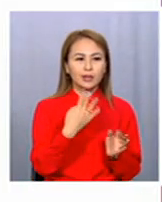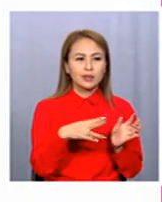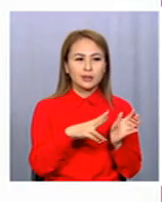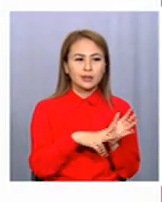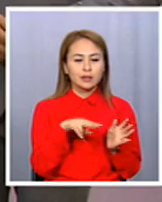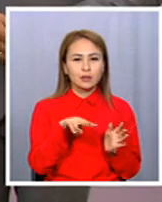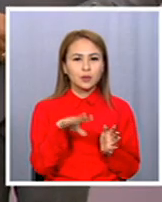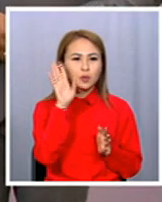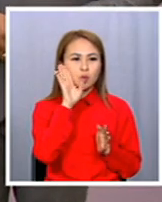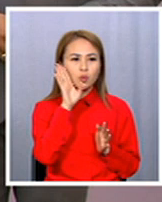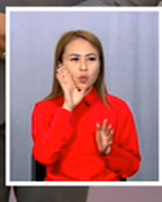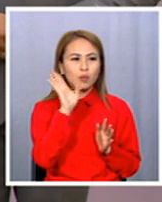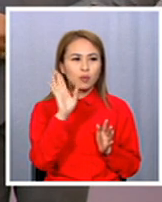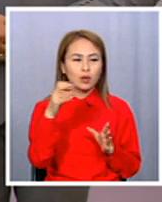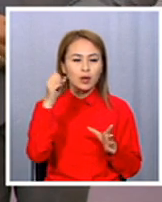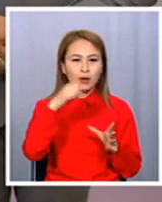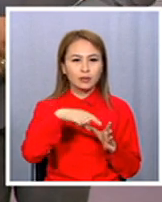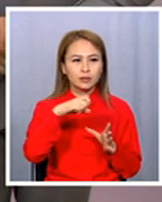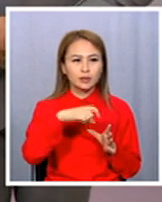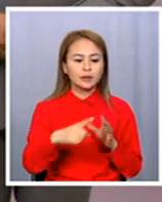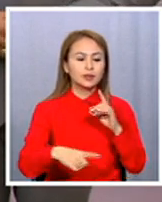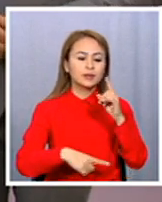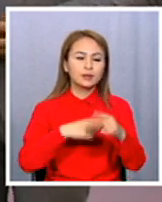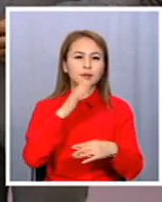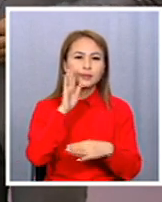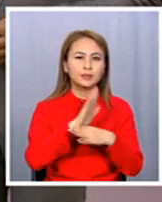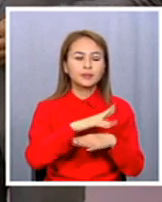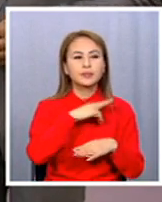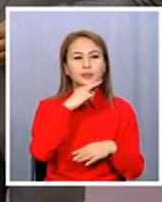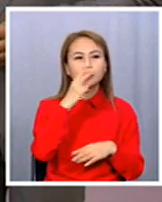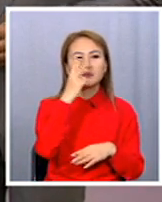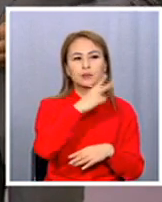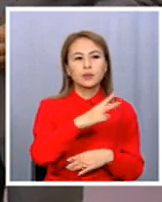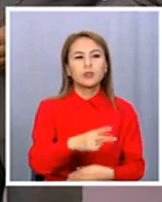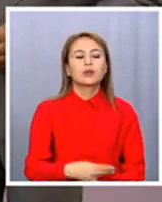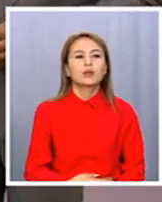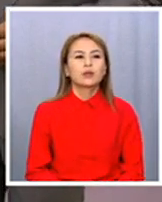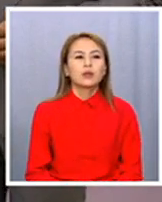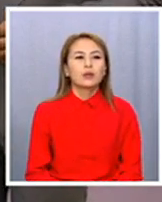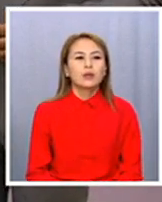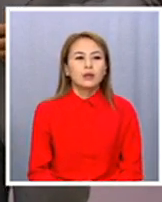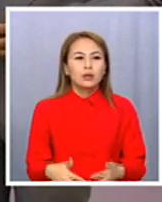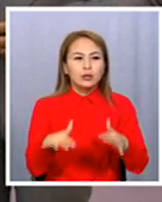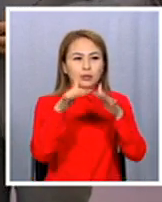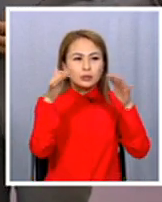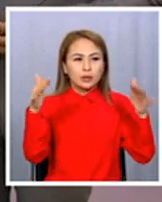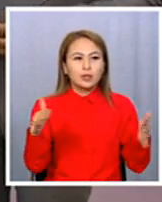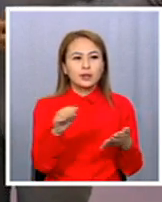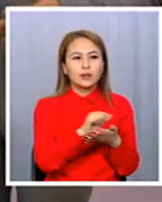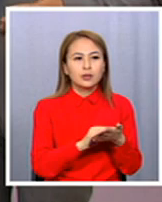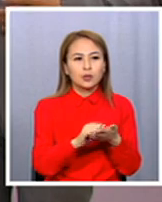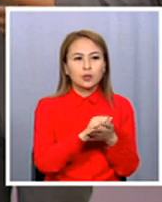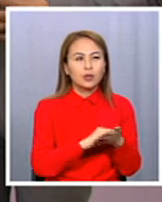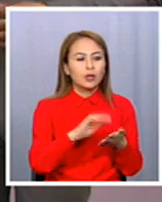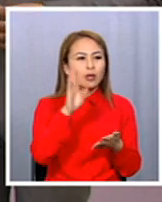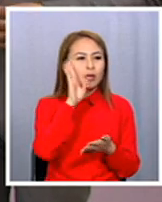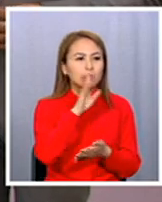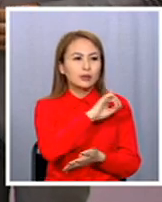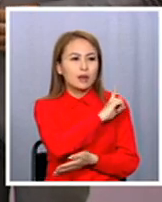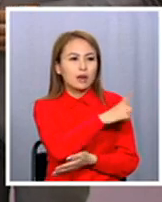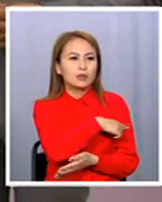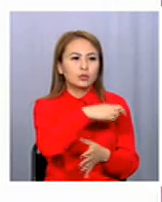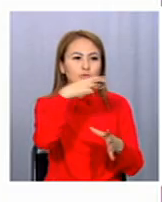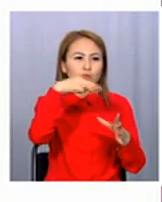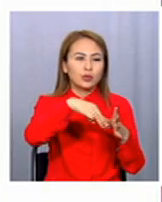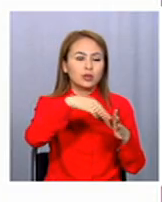ағады. Келесі тапсырмаға назар аударыңдар. Үйіліп тұрған ыдысты суды қатты ағызып